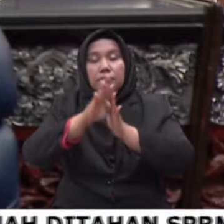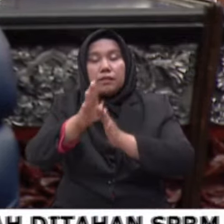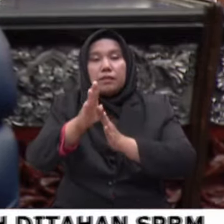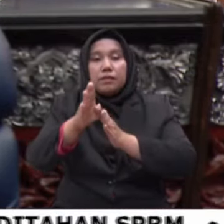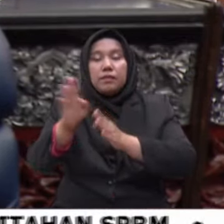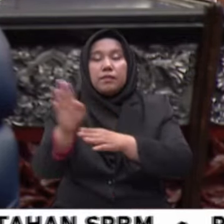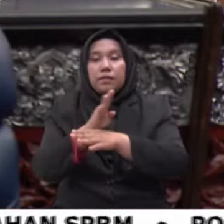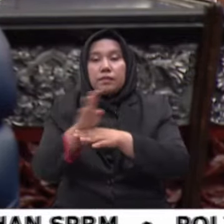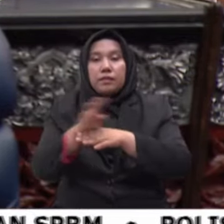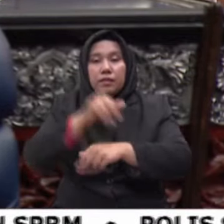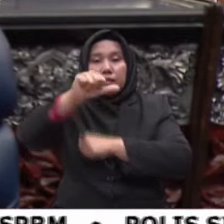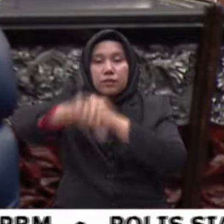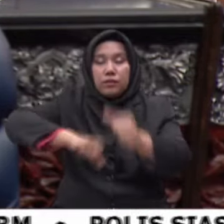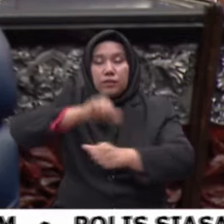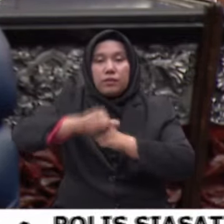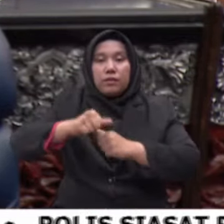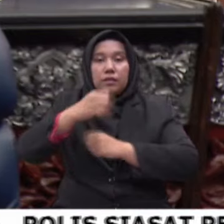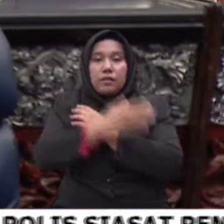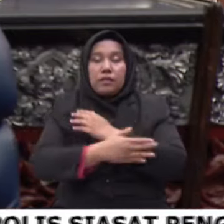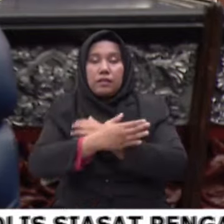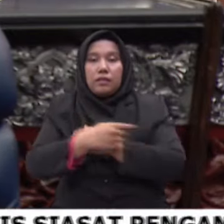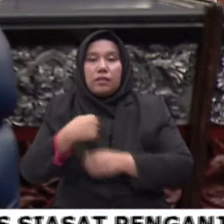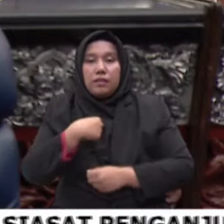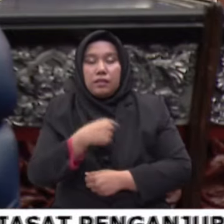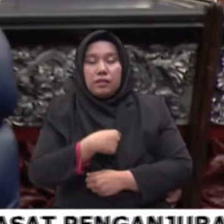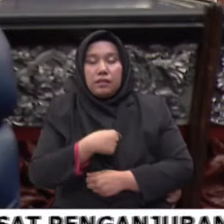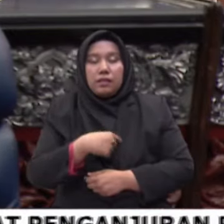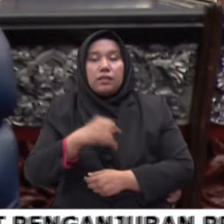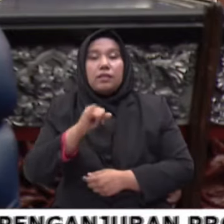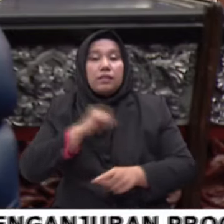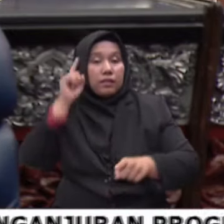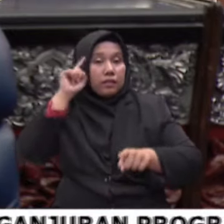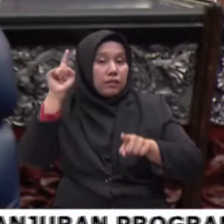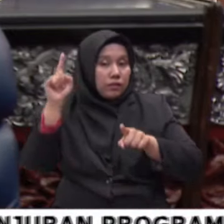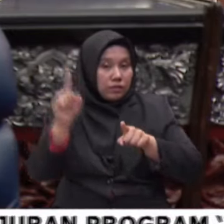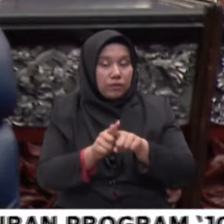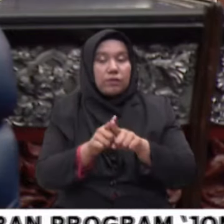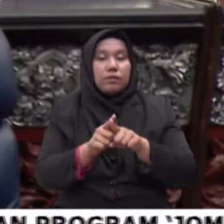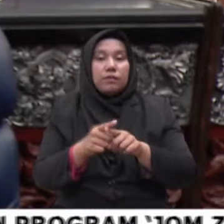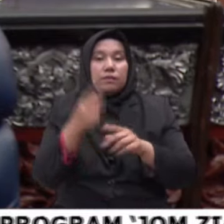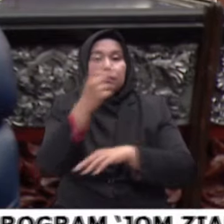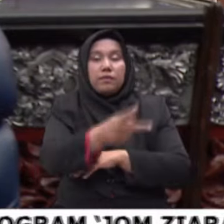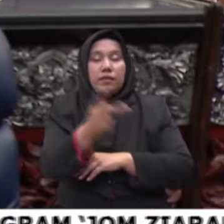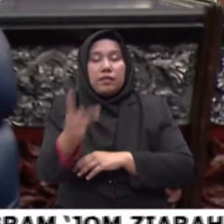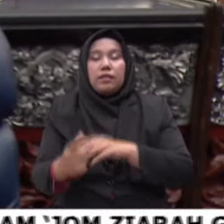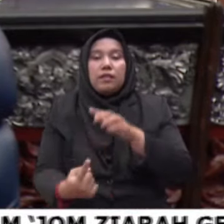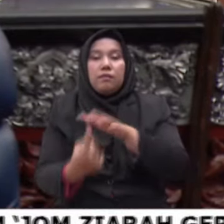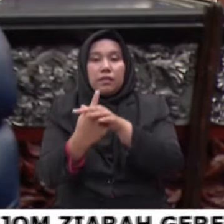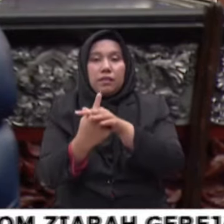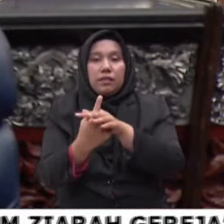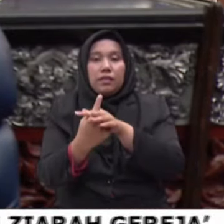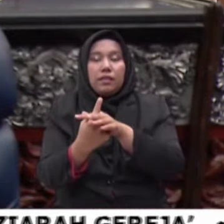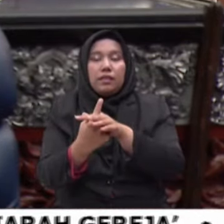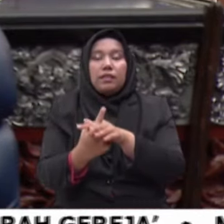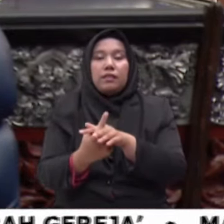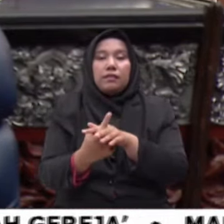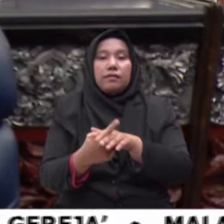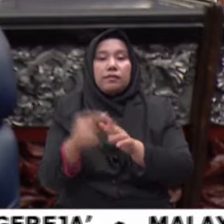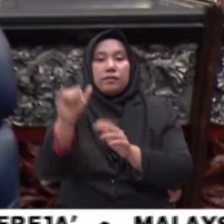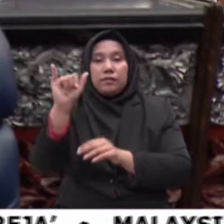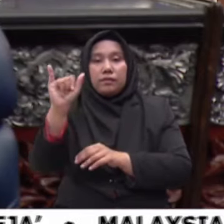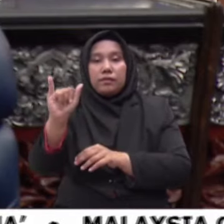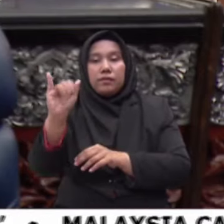di negara kita. Menteri, saya setuju dengan perkara yang dibangkitkan oleh Yang Berhormat tadi perlu